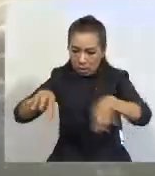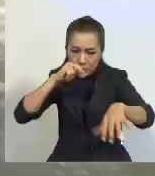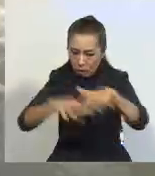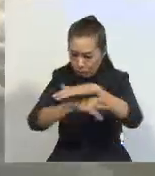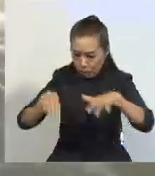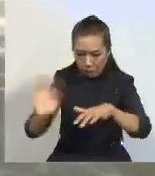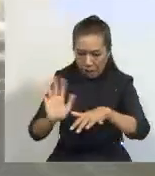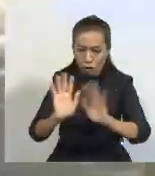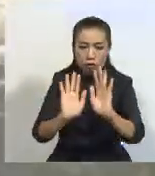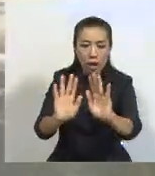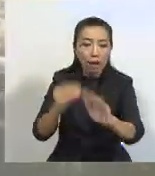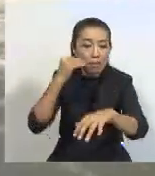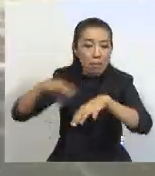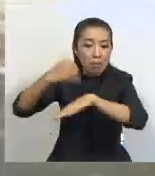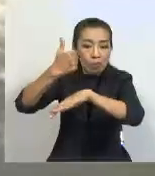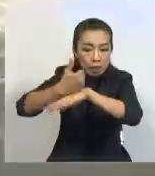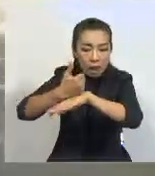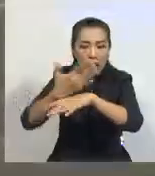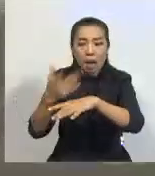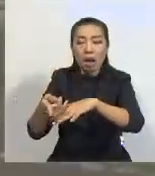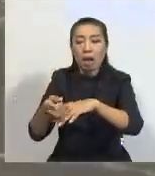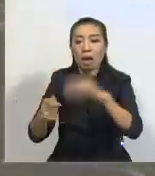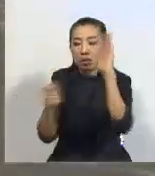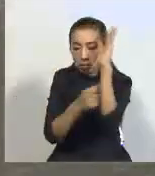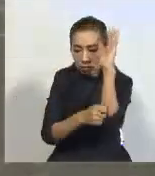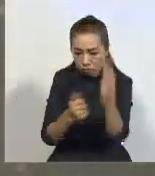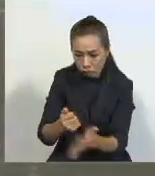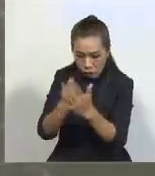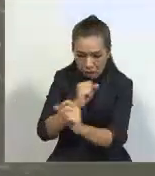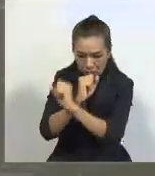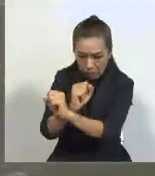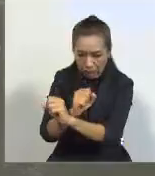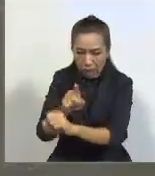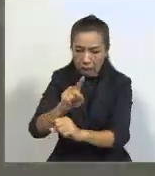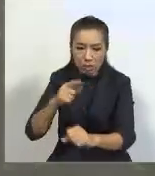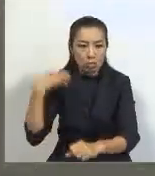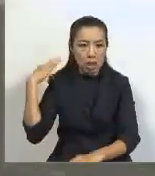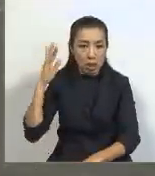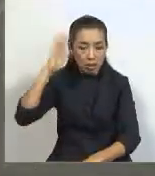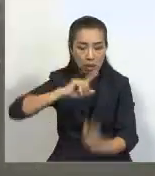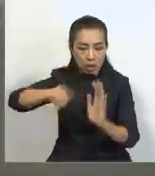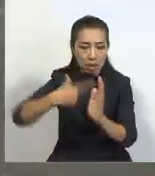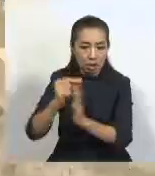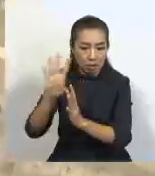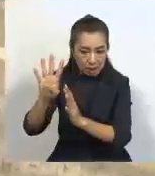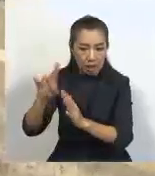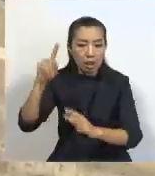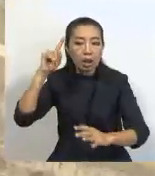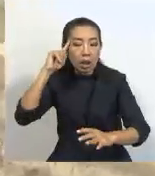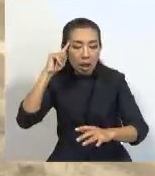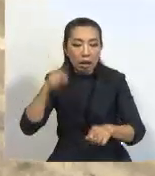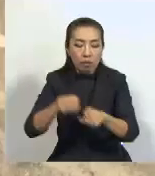ย่างเข้มงวดค่ะพร้อมกับจัดกำลังเจ้าหน้าที่อส.เฝ้าตลอด24ชั่วโมงตามฝายทำนบหลักจำนวน6แห่งตลอด